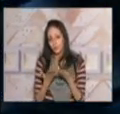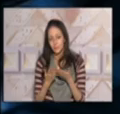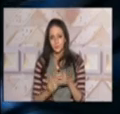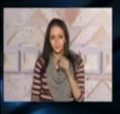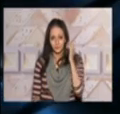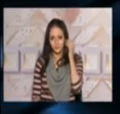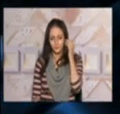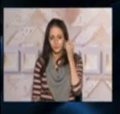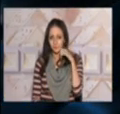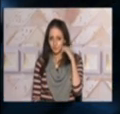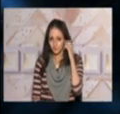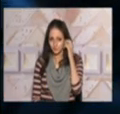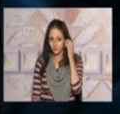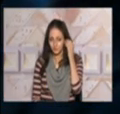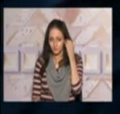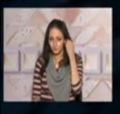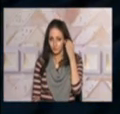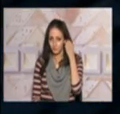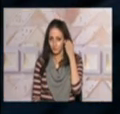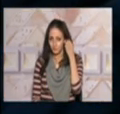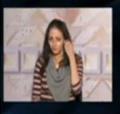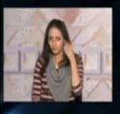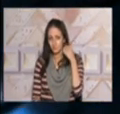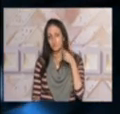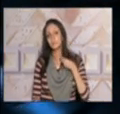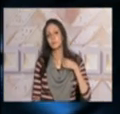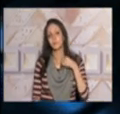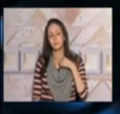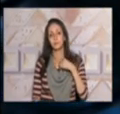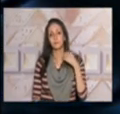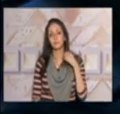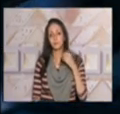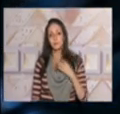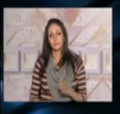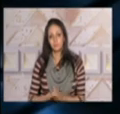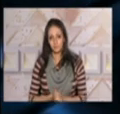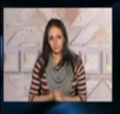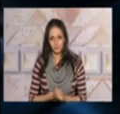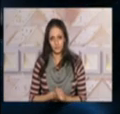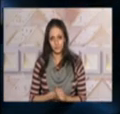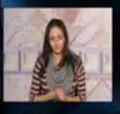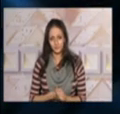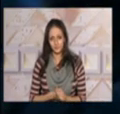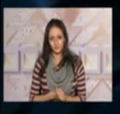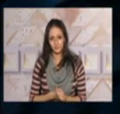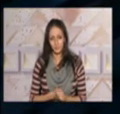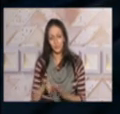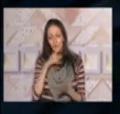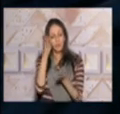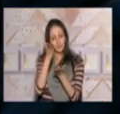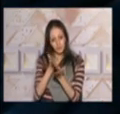إزاي نطور من تنافسية الدولة. دول الغايتين اللي بتطمح ليهم الجائزة.